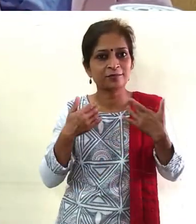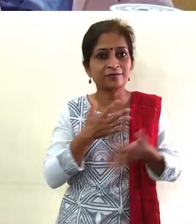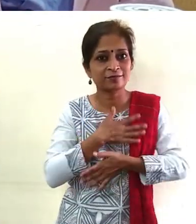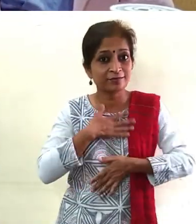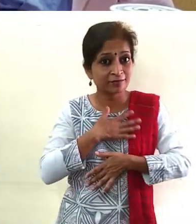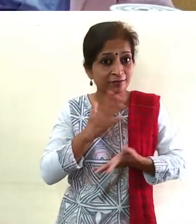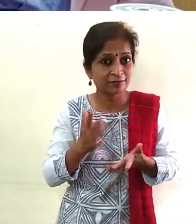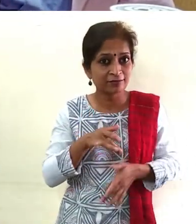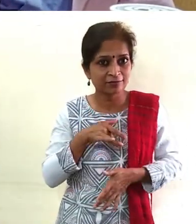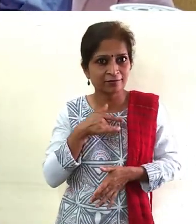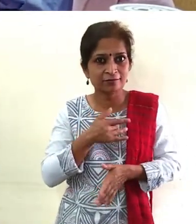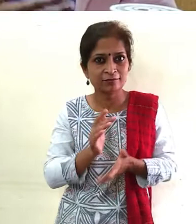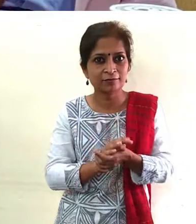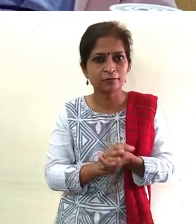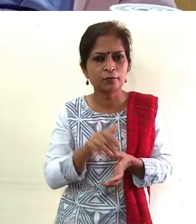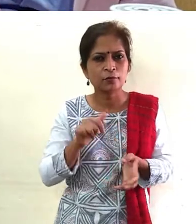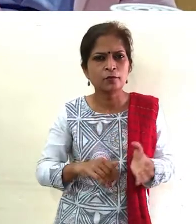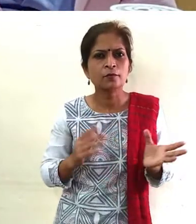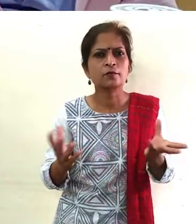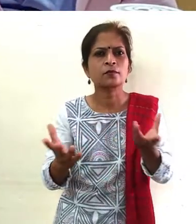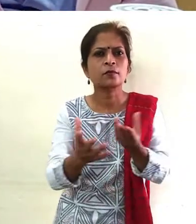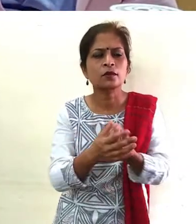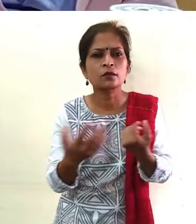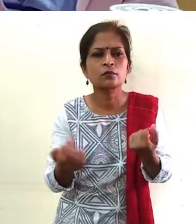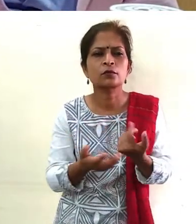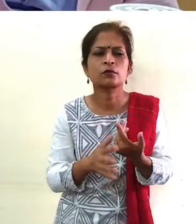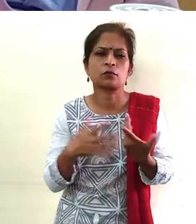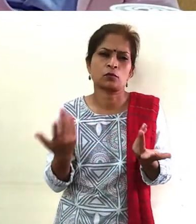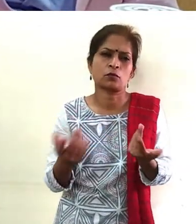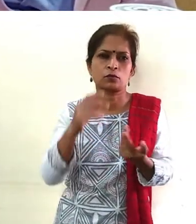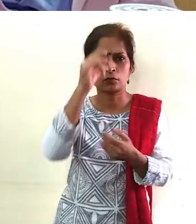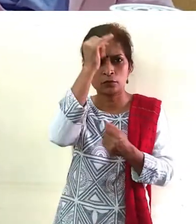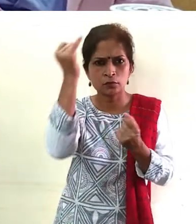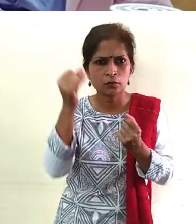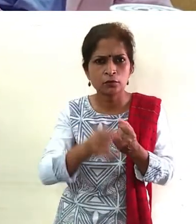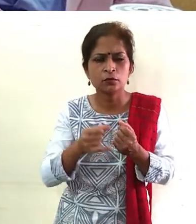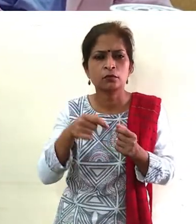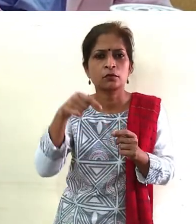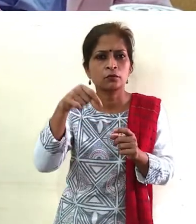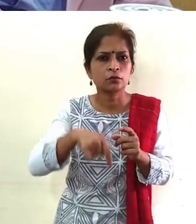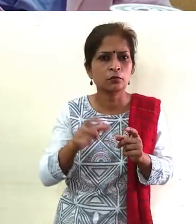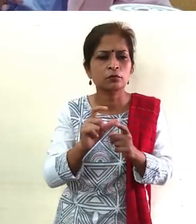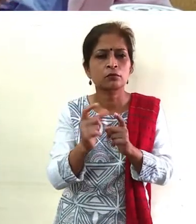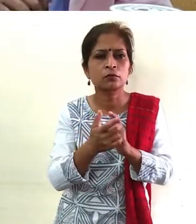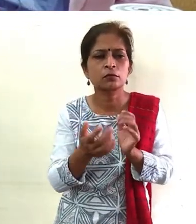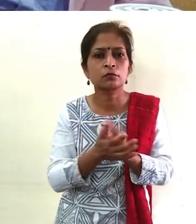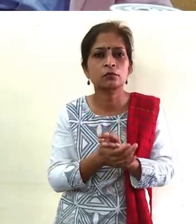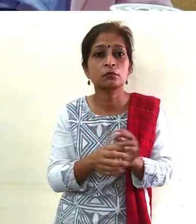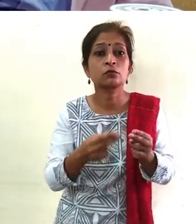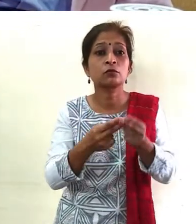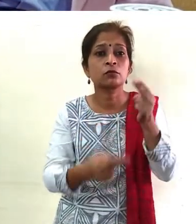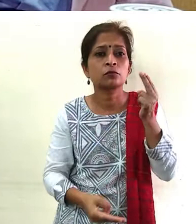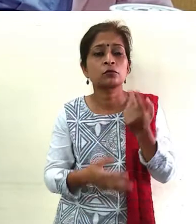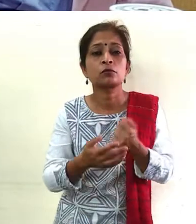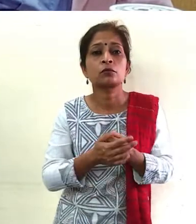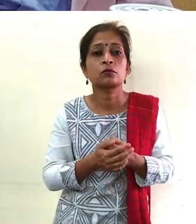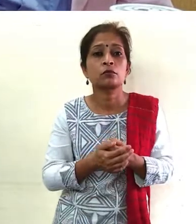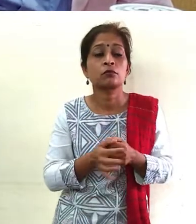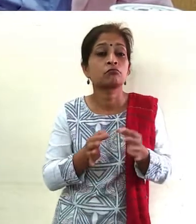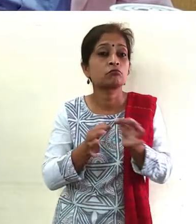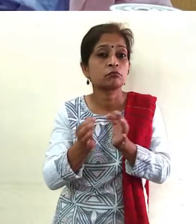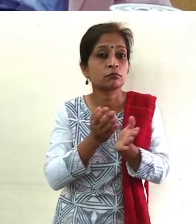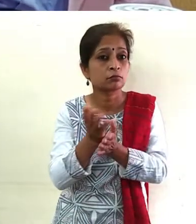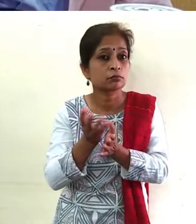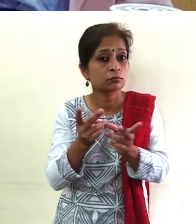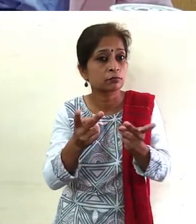एक आनंद सा आया। तो हमारा या भारतीय ढांचा कहानी को रखने का दूसरा है।